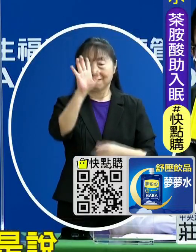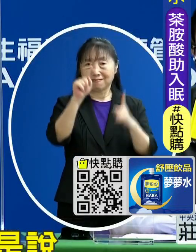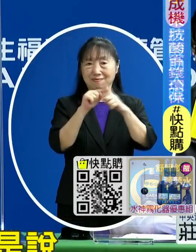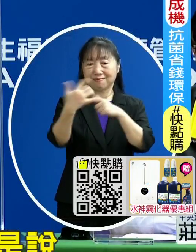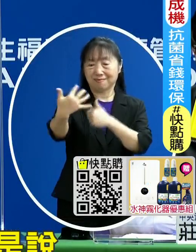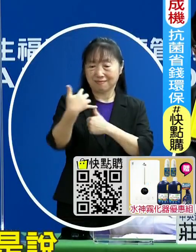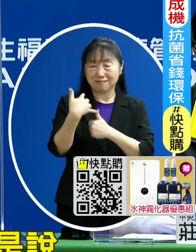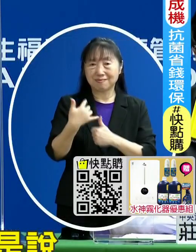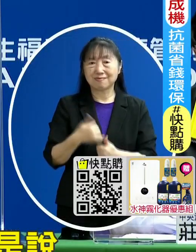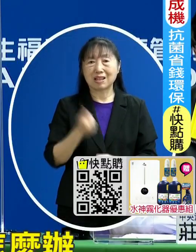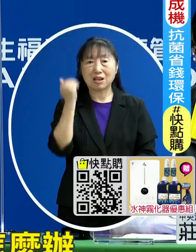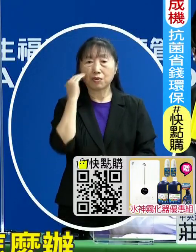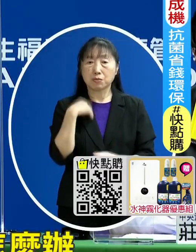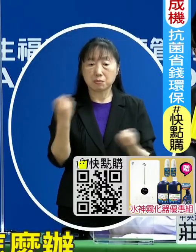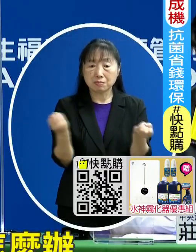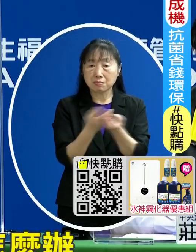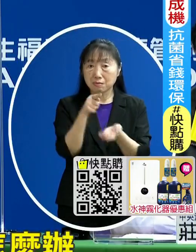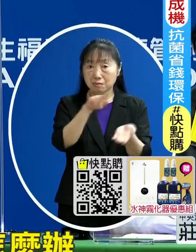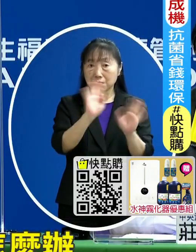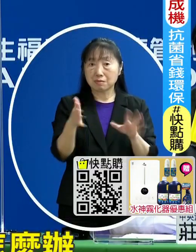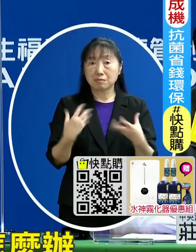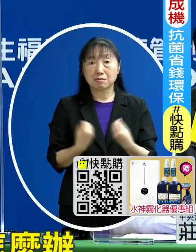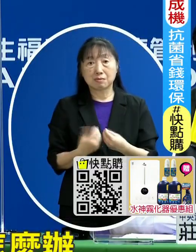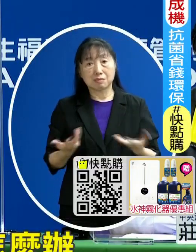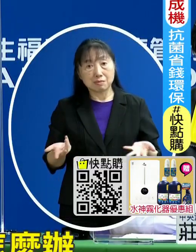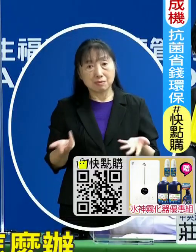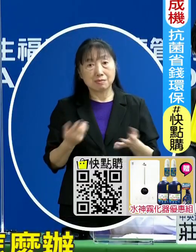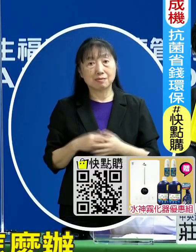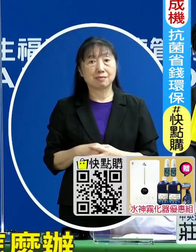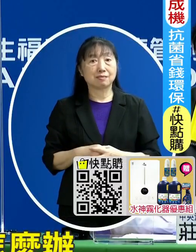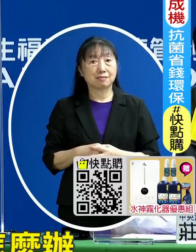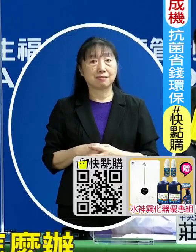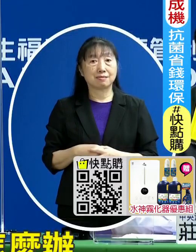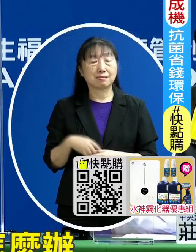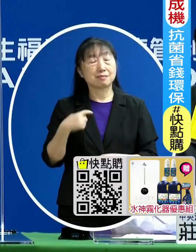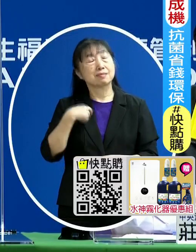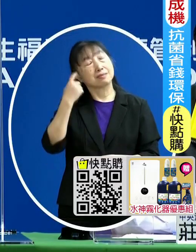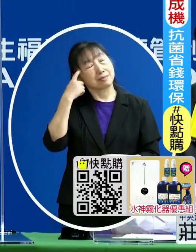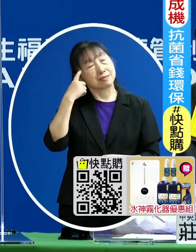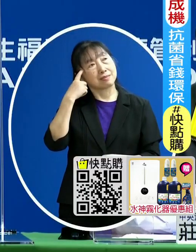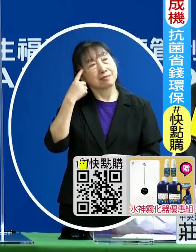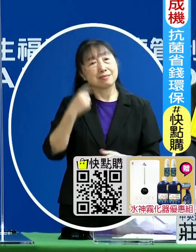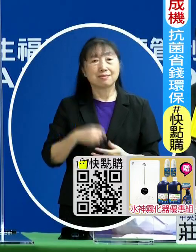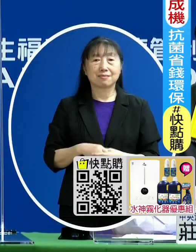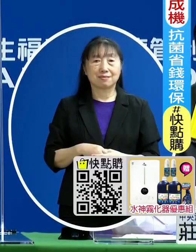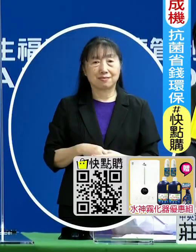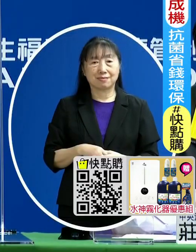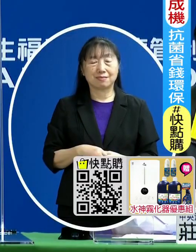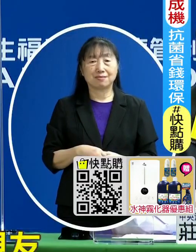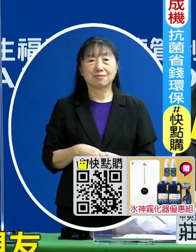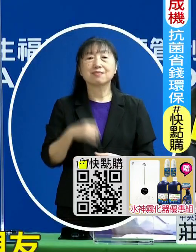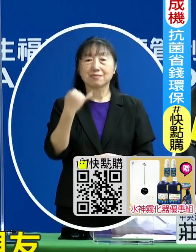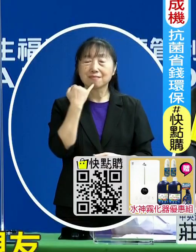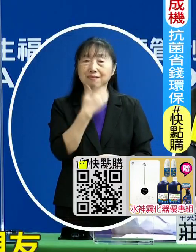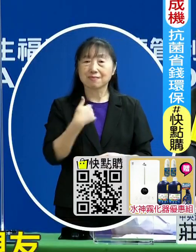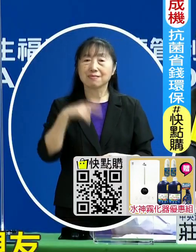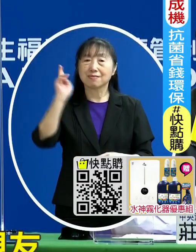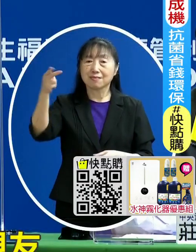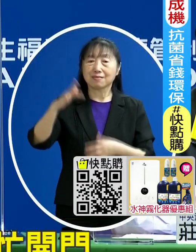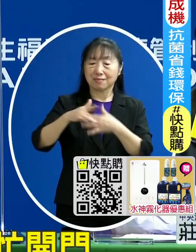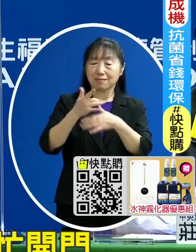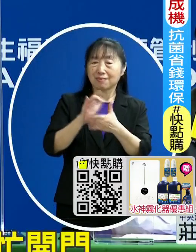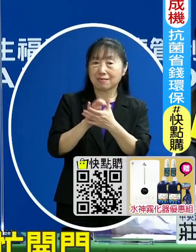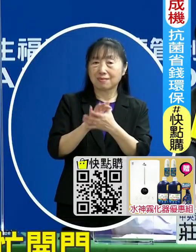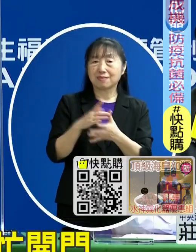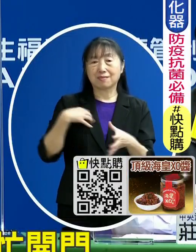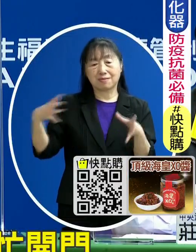问我就是说那当发生这样的情况怎么办，那我们想说那也许当然你可能是请亲友或者